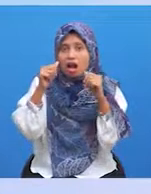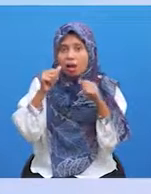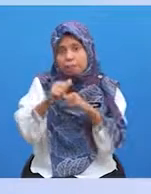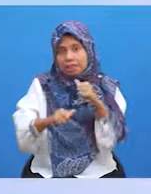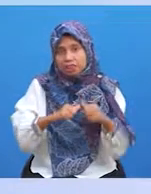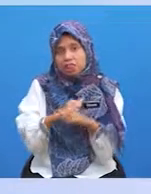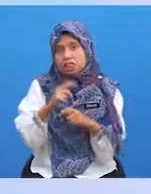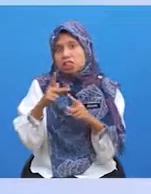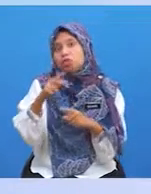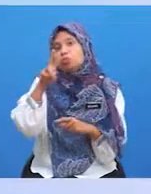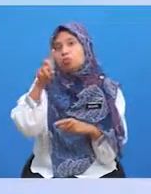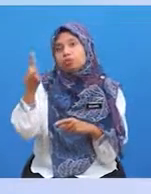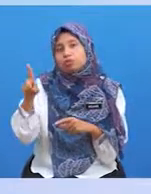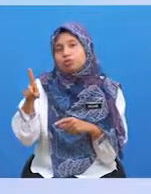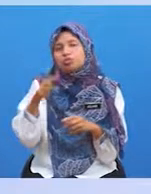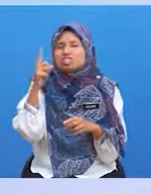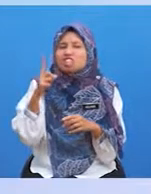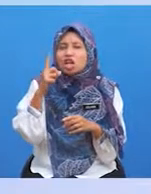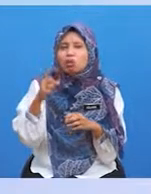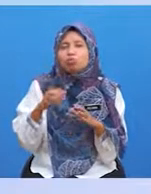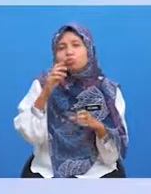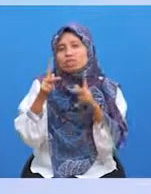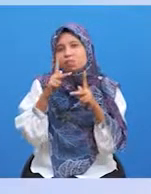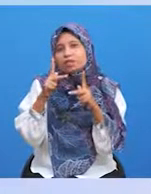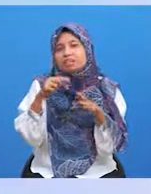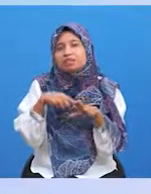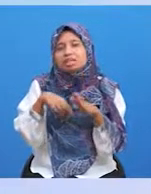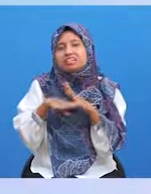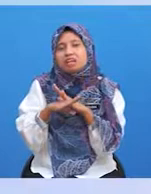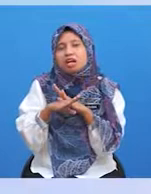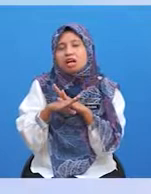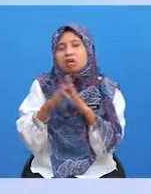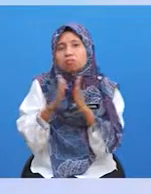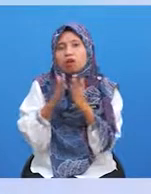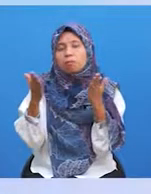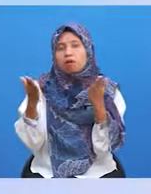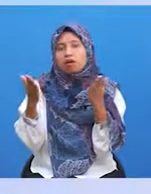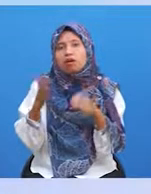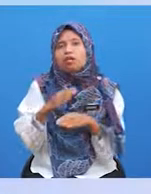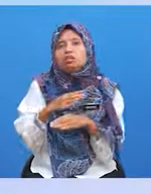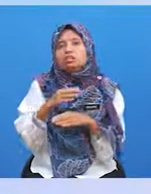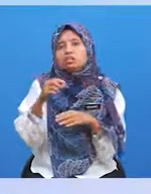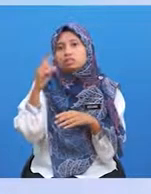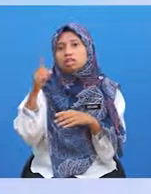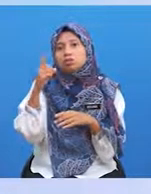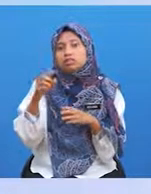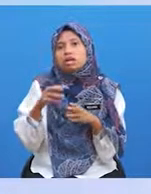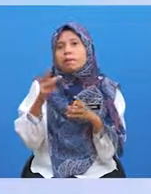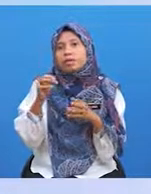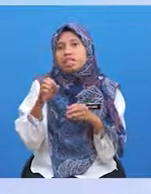ke-21 selalu diperkatakan dalam media masa, khususnya media